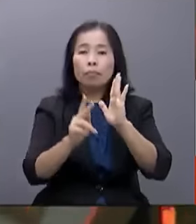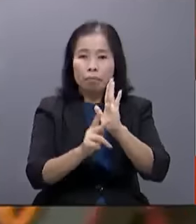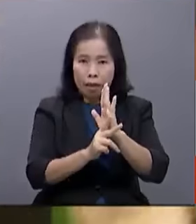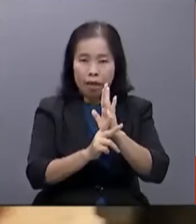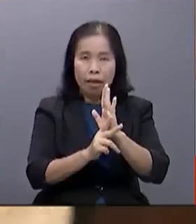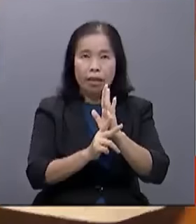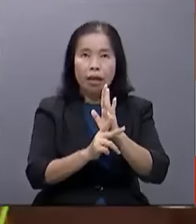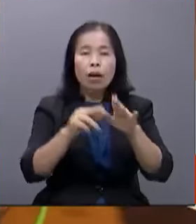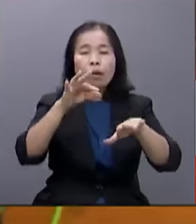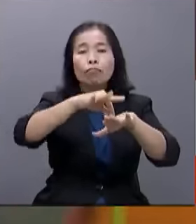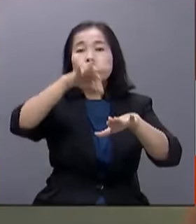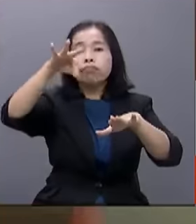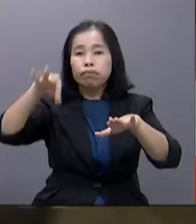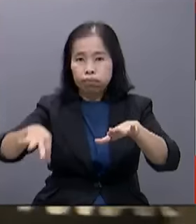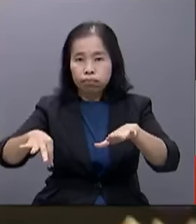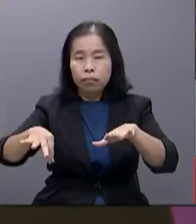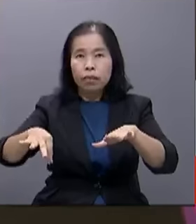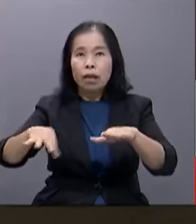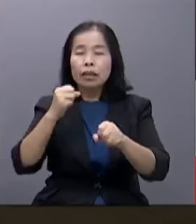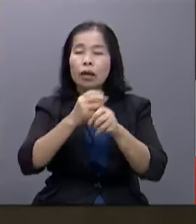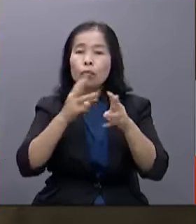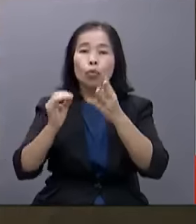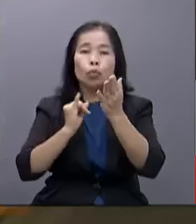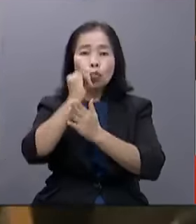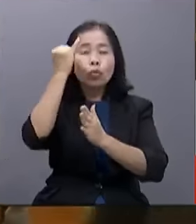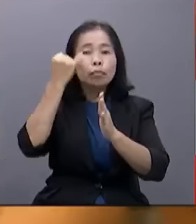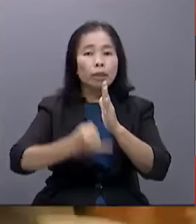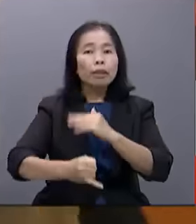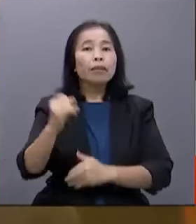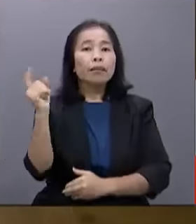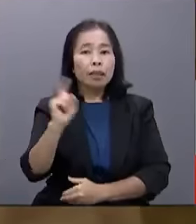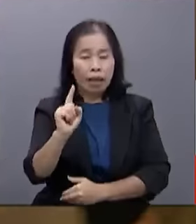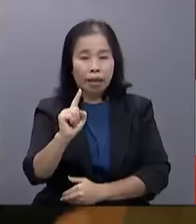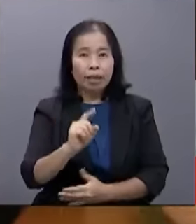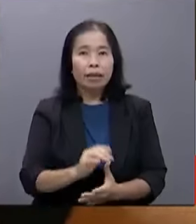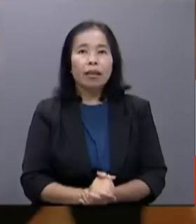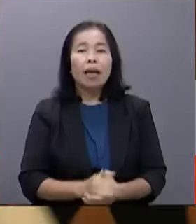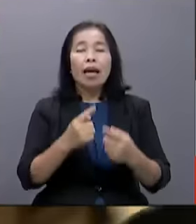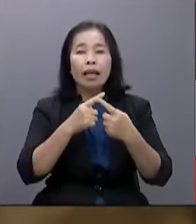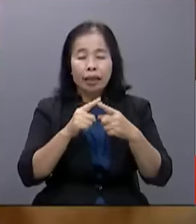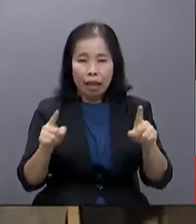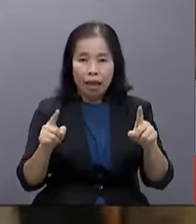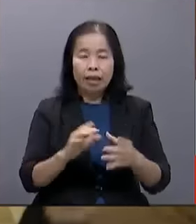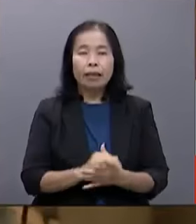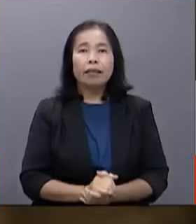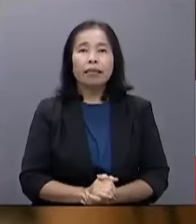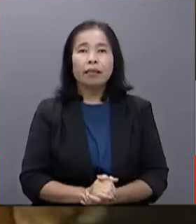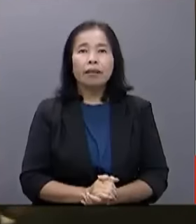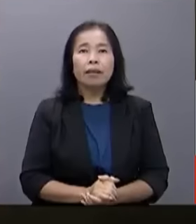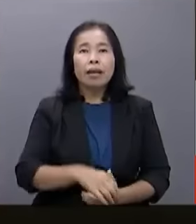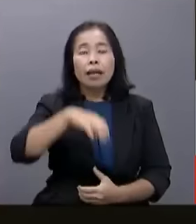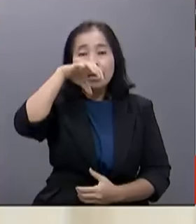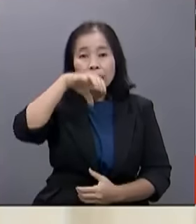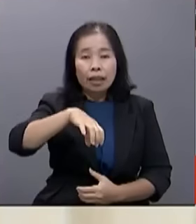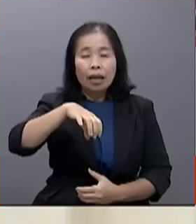ให้ออกถูกต้องตามกฎหมายหรือไม ่ เป็นเพียงแต่สำนักงานกฤษฎีก